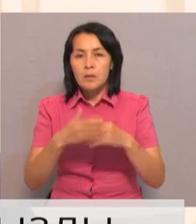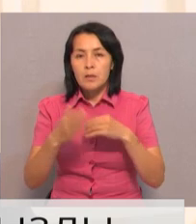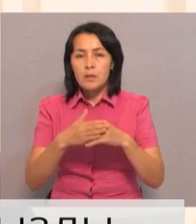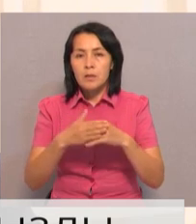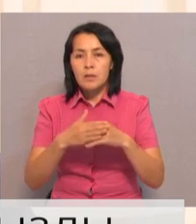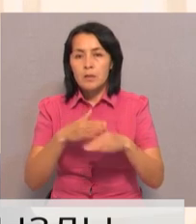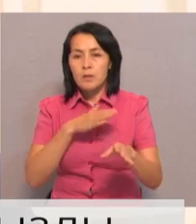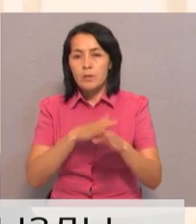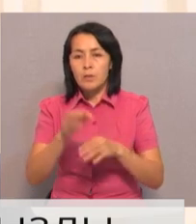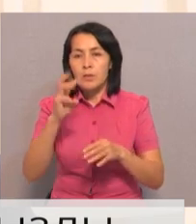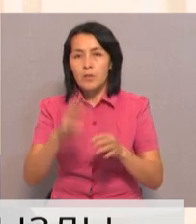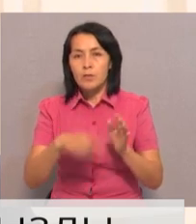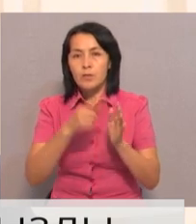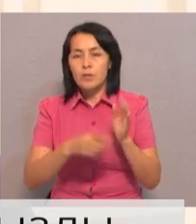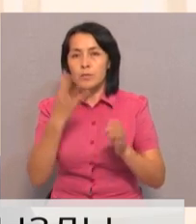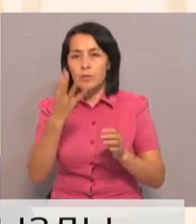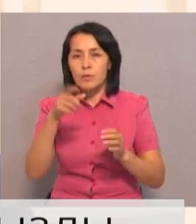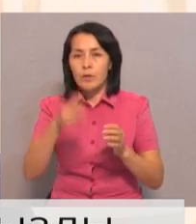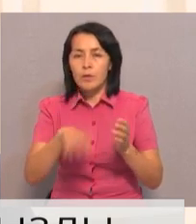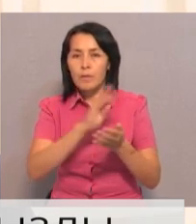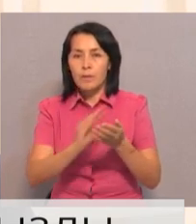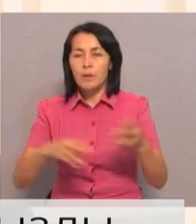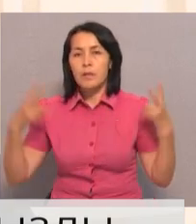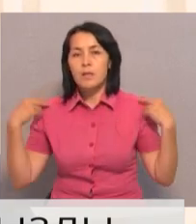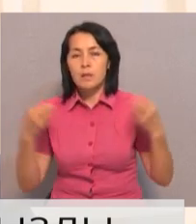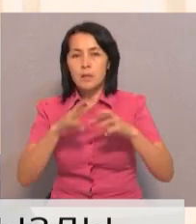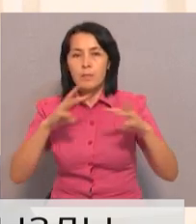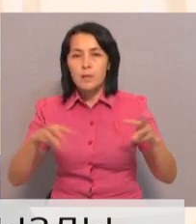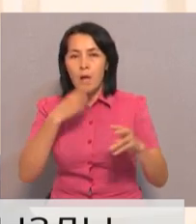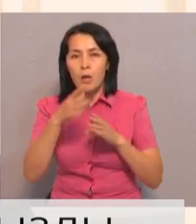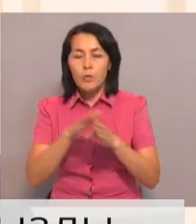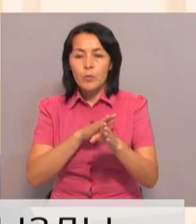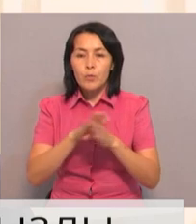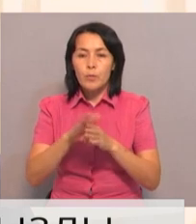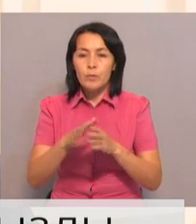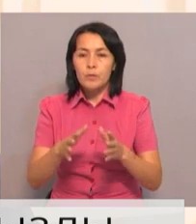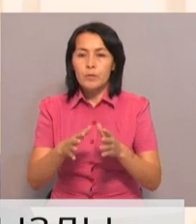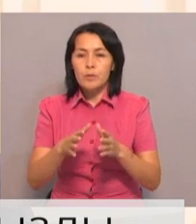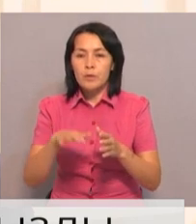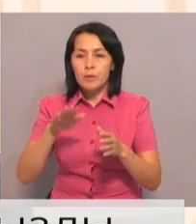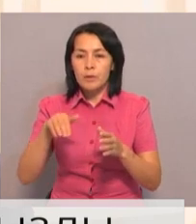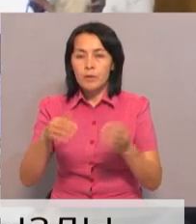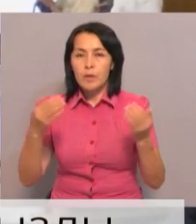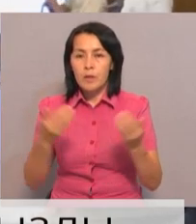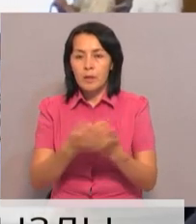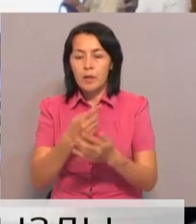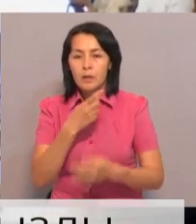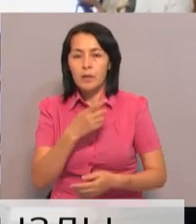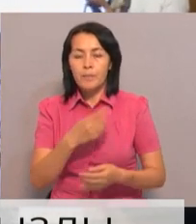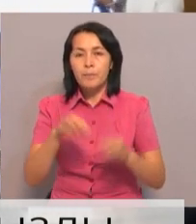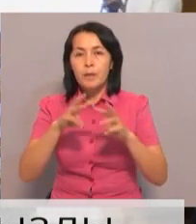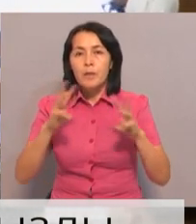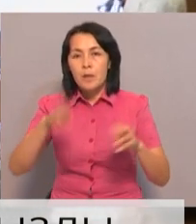өтеген 374 адам ресми тіркелген. Ішкі істер министрлігінің мәліметі бойынша кеңірек өздері айта жатар.